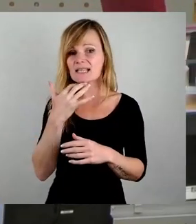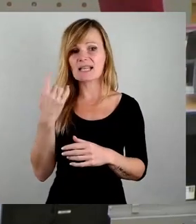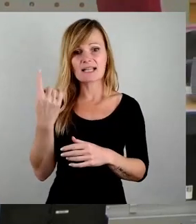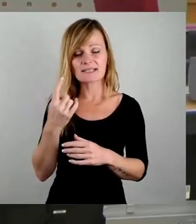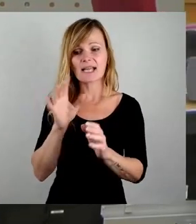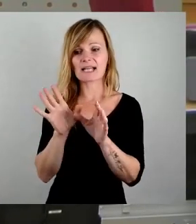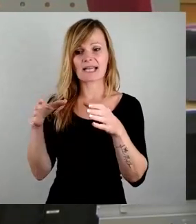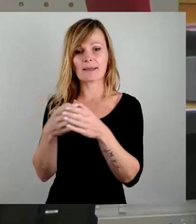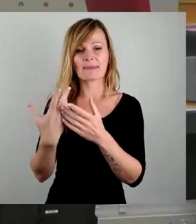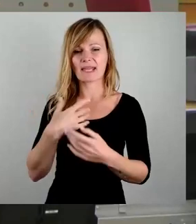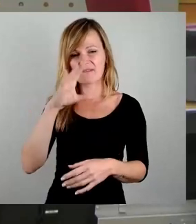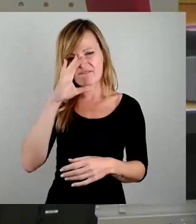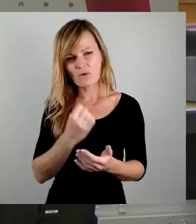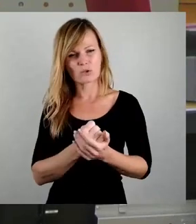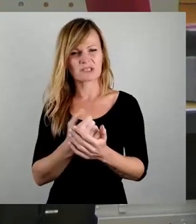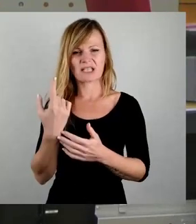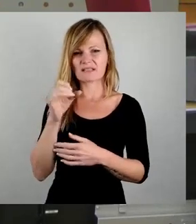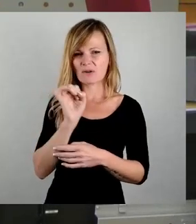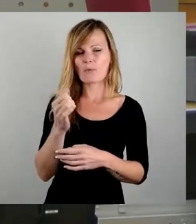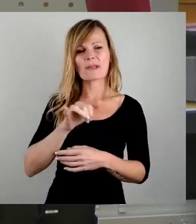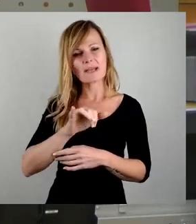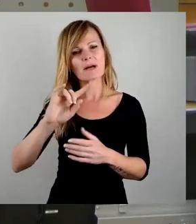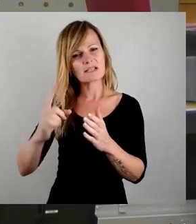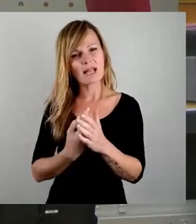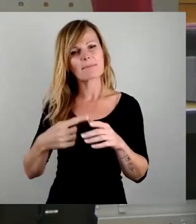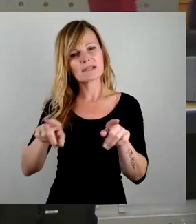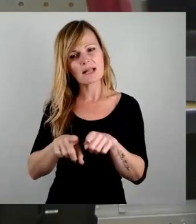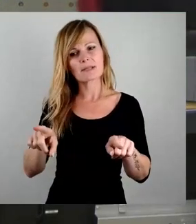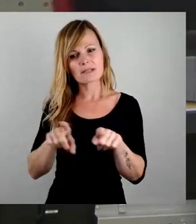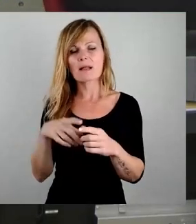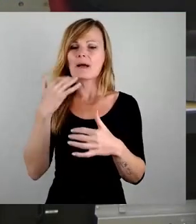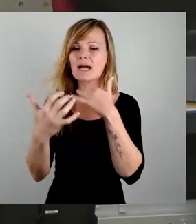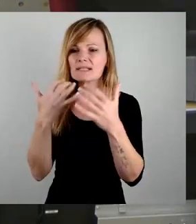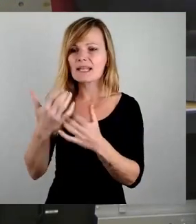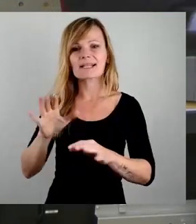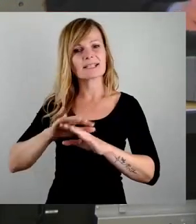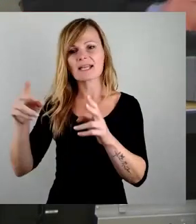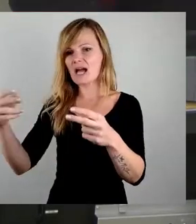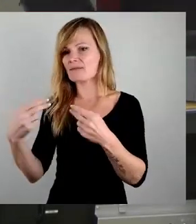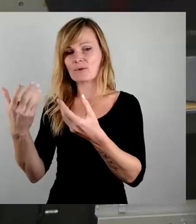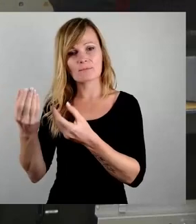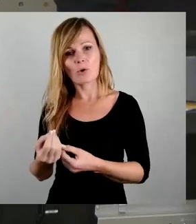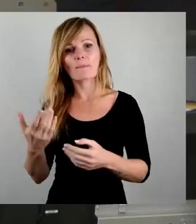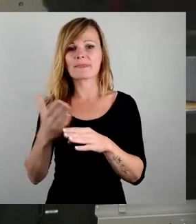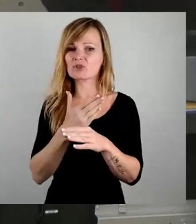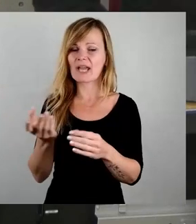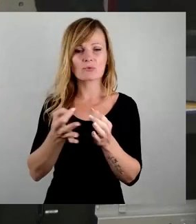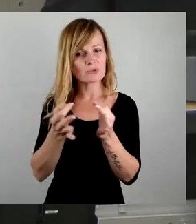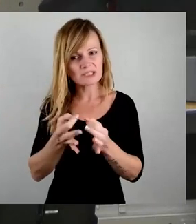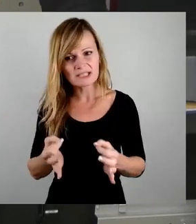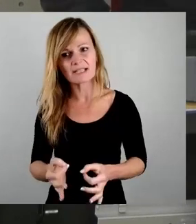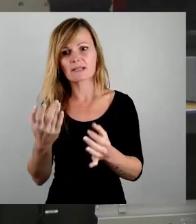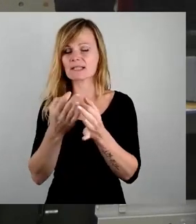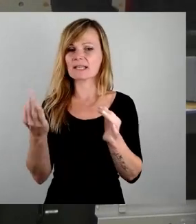sozusagen frustriert ist, weil natürlich das immer und immer wieder erzählt und keine Reaktion findet und nichts entschieden wird und nichts sich